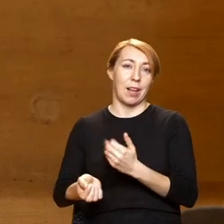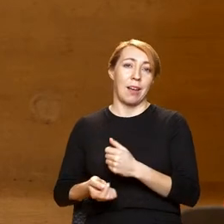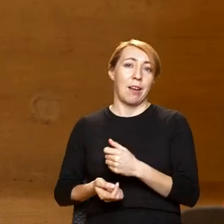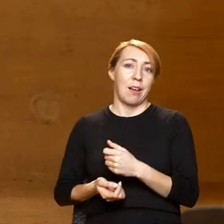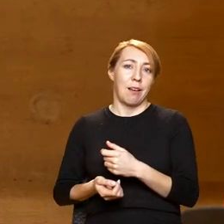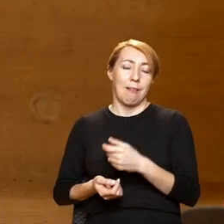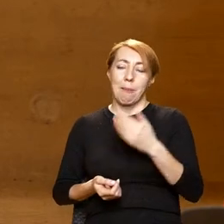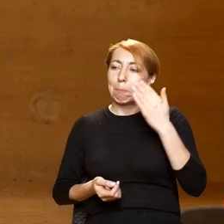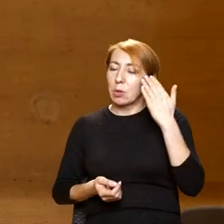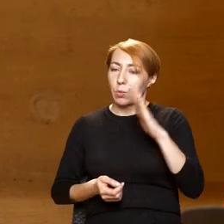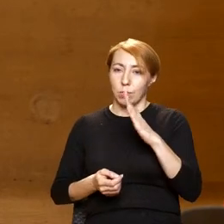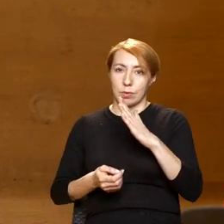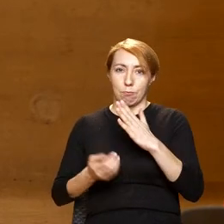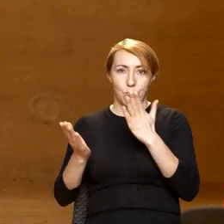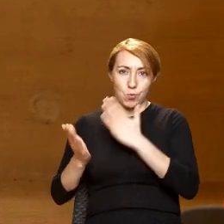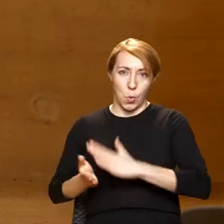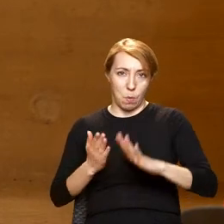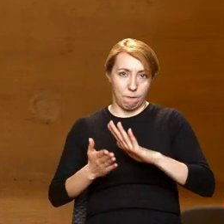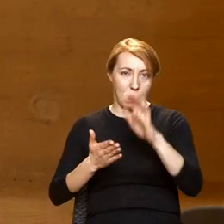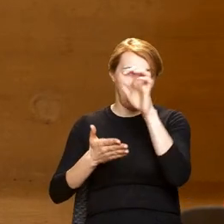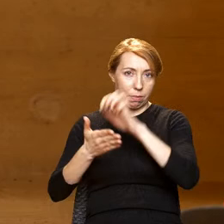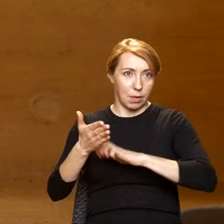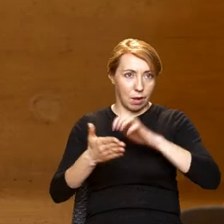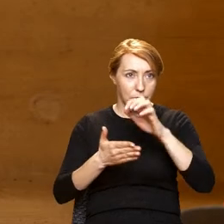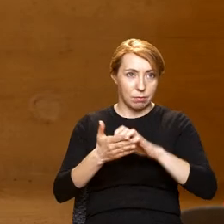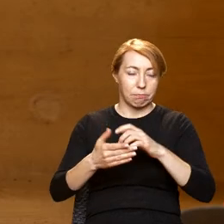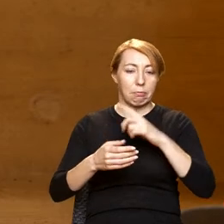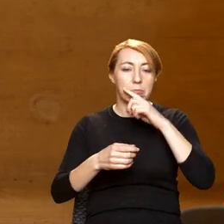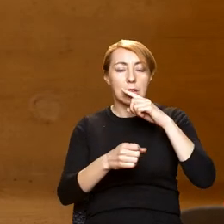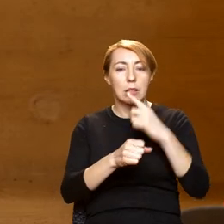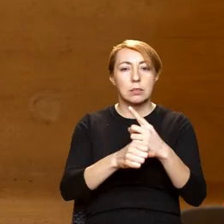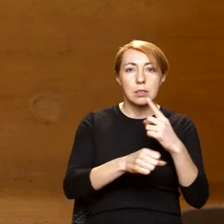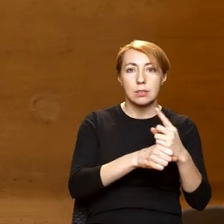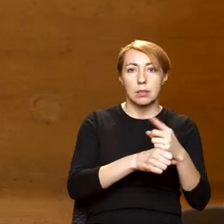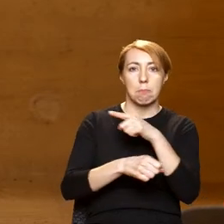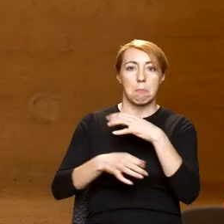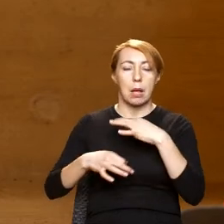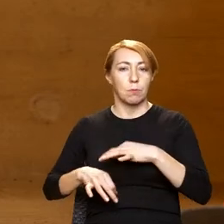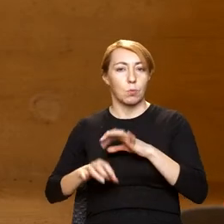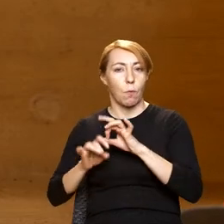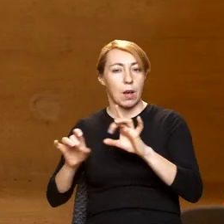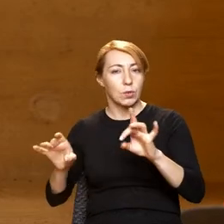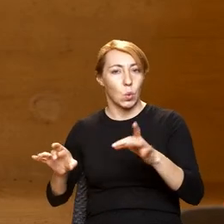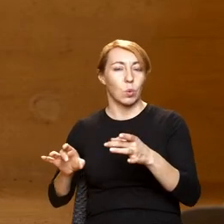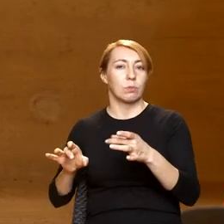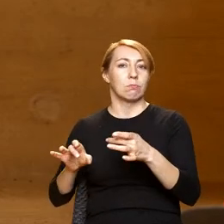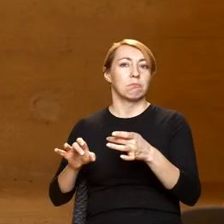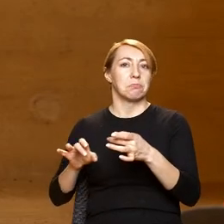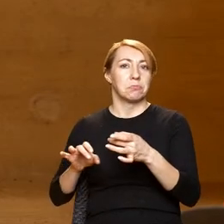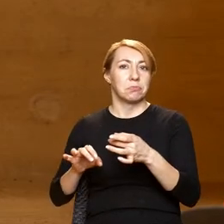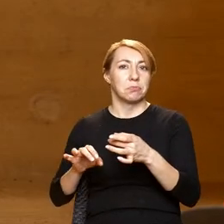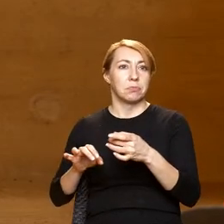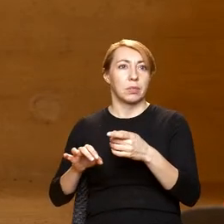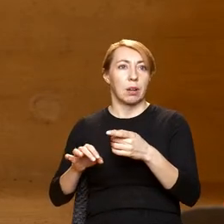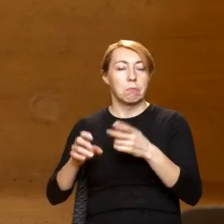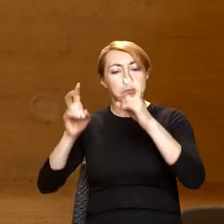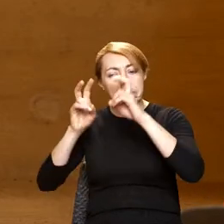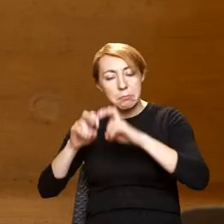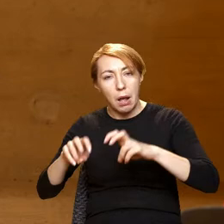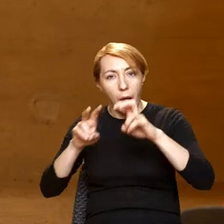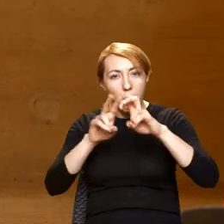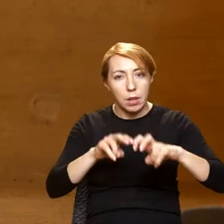Mistrzowskie opracowanie tego tekstu, decyzje, które pani profesor podjęła jako